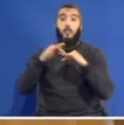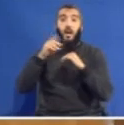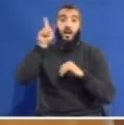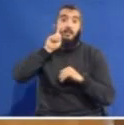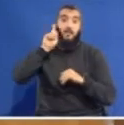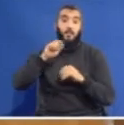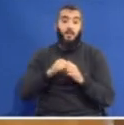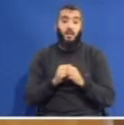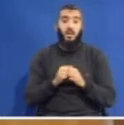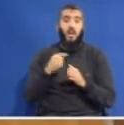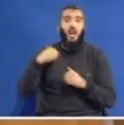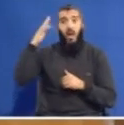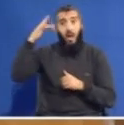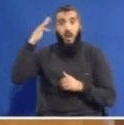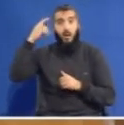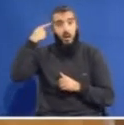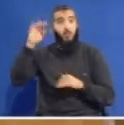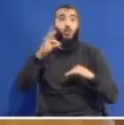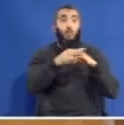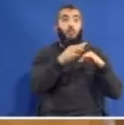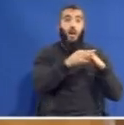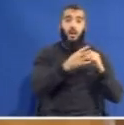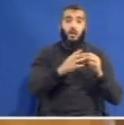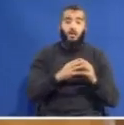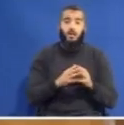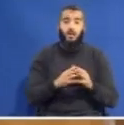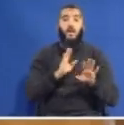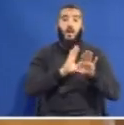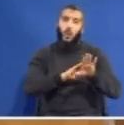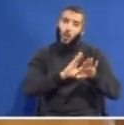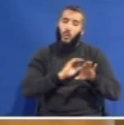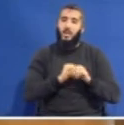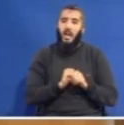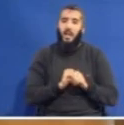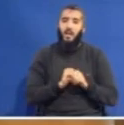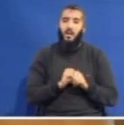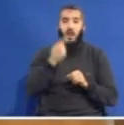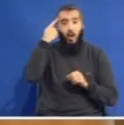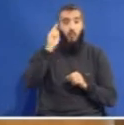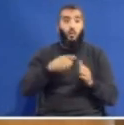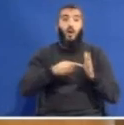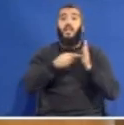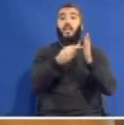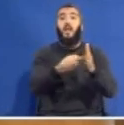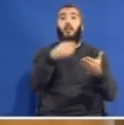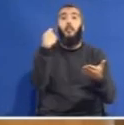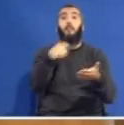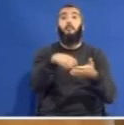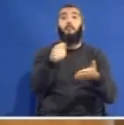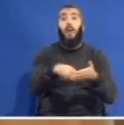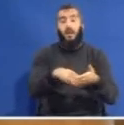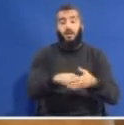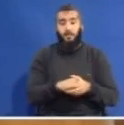تحتار في من أجل زوجها وتبذل له النصح في أن يأخذ بالأسباب التي من أجلها أو تعينه على